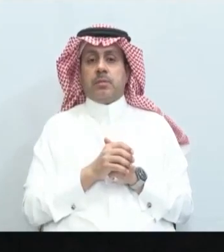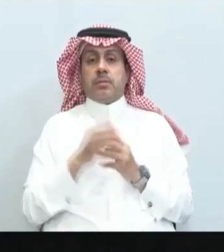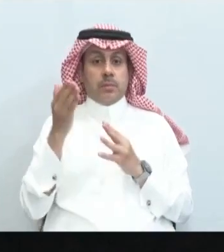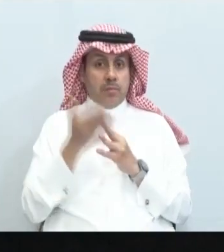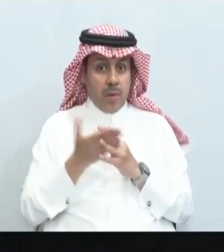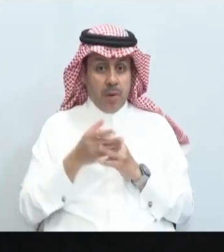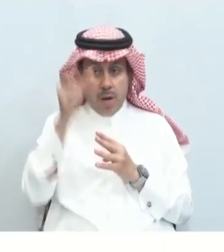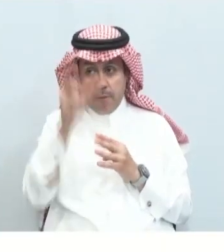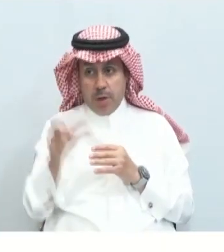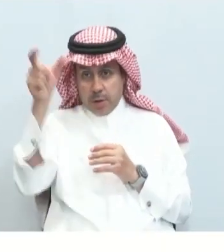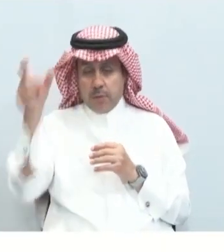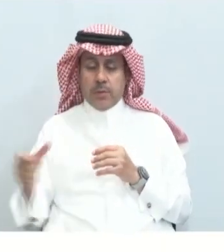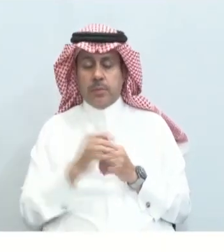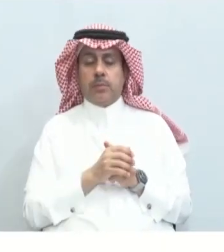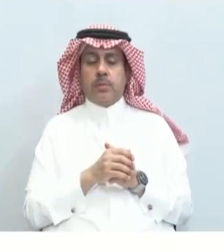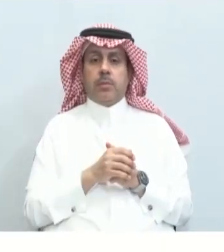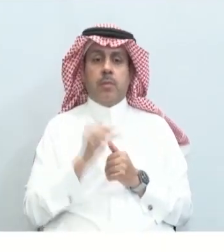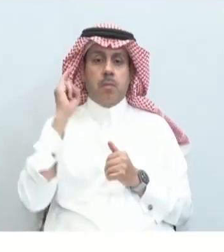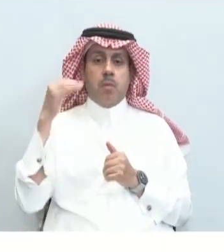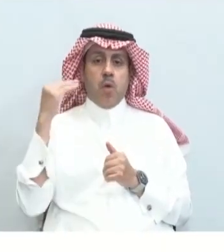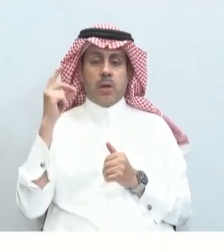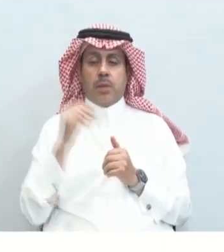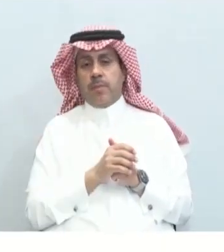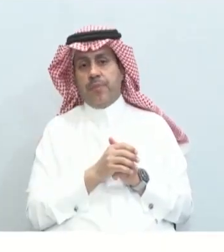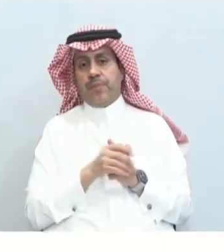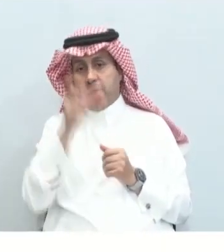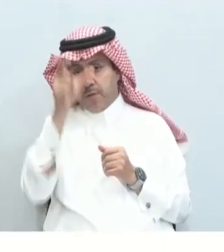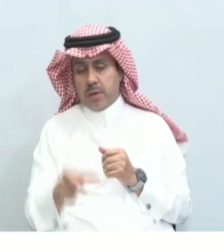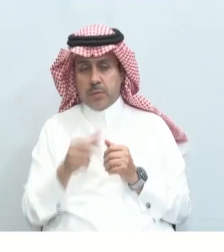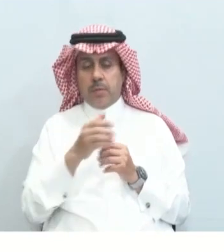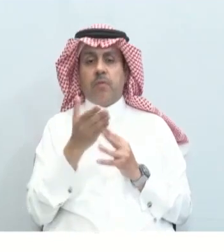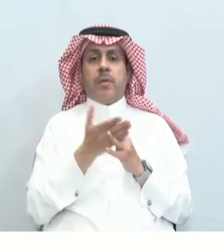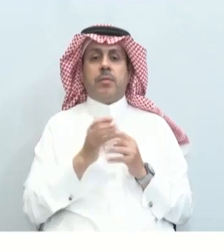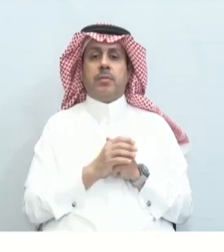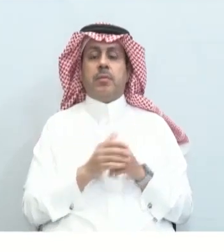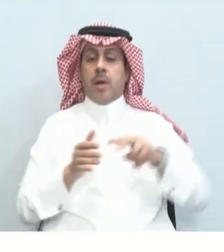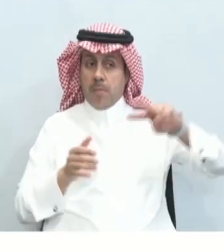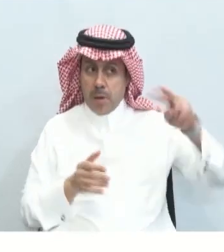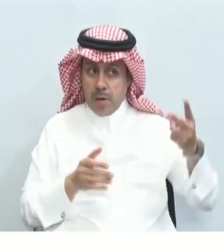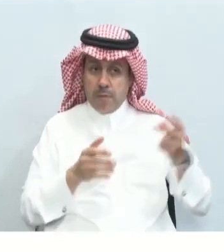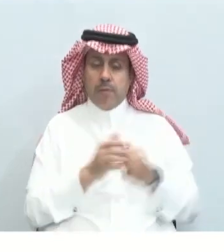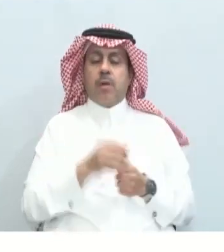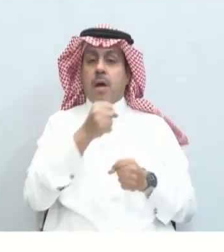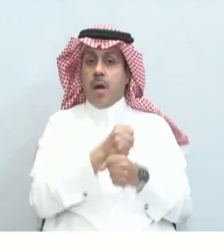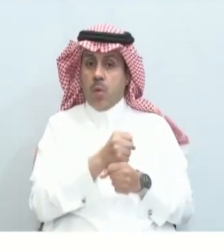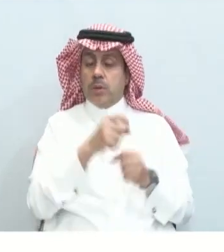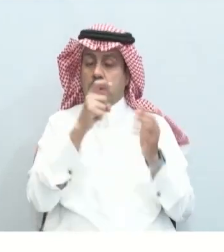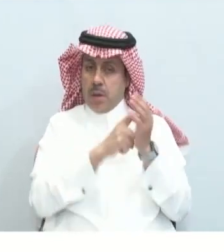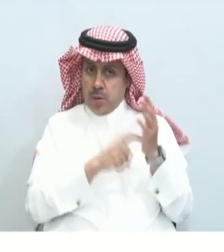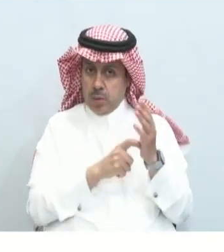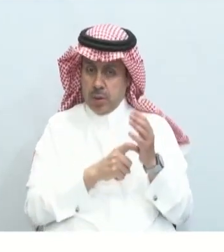افراد المجتمع بين المخاطب فيه هم افراد المجتمع فيما بينهم بخلاف القواعد القانونيه